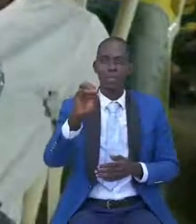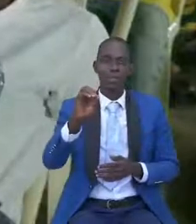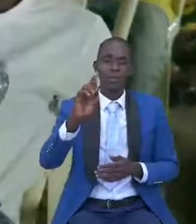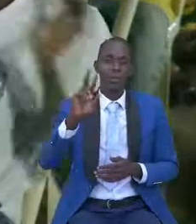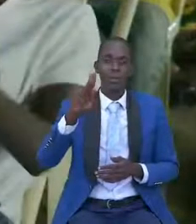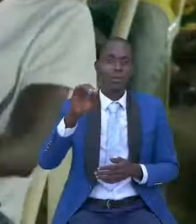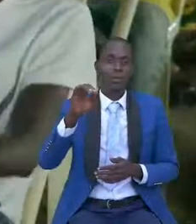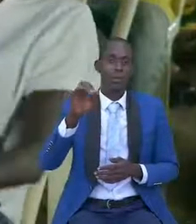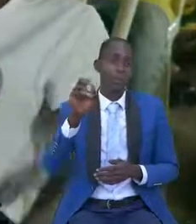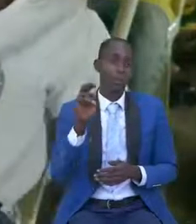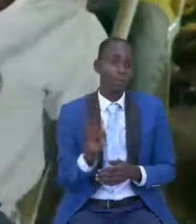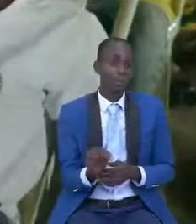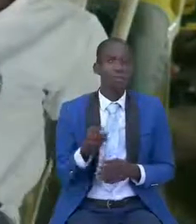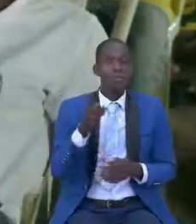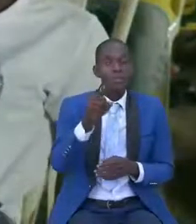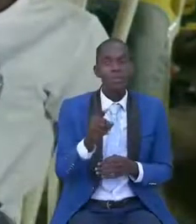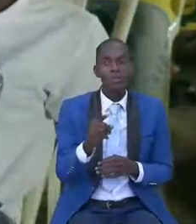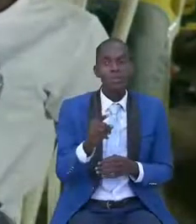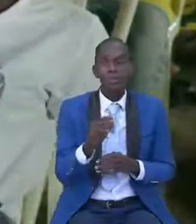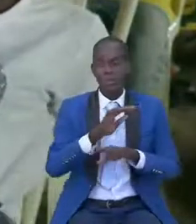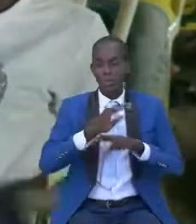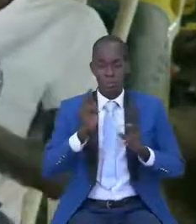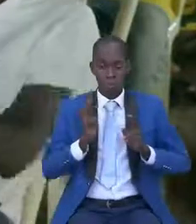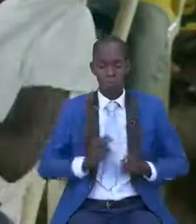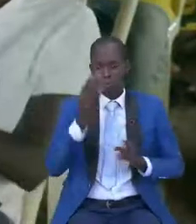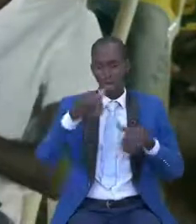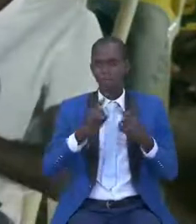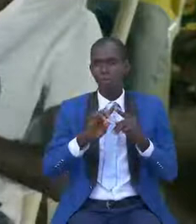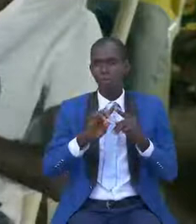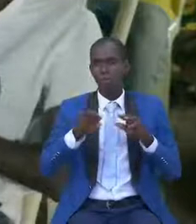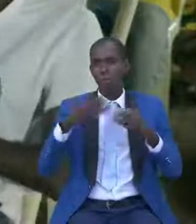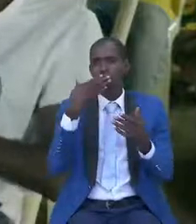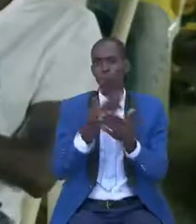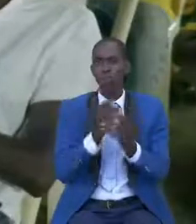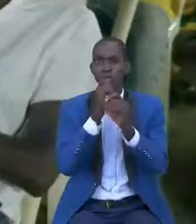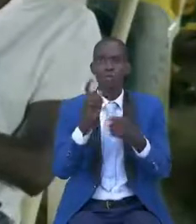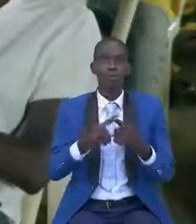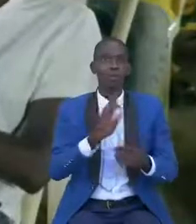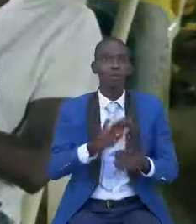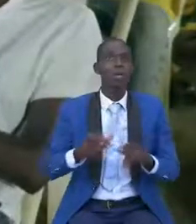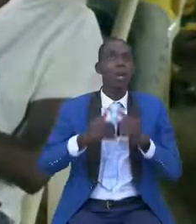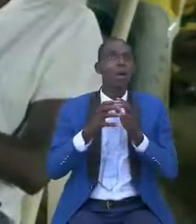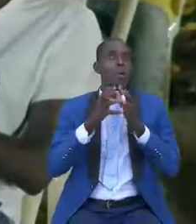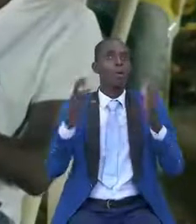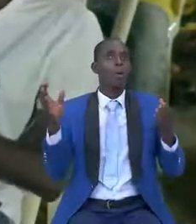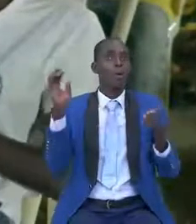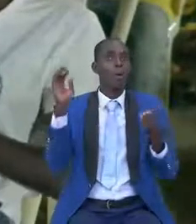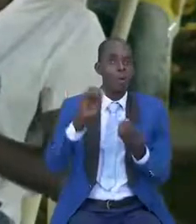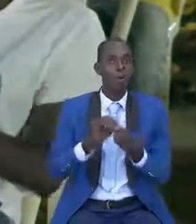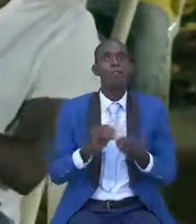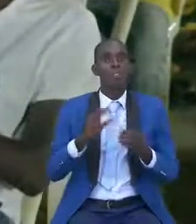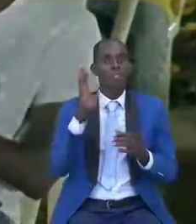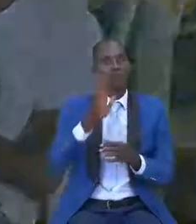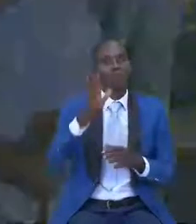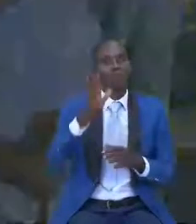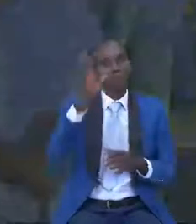Si, humain, méchant que vous êtes, vous savez donner de bonnes choses à vos enfants, à combien plus